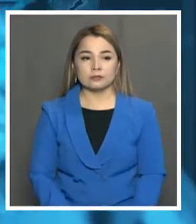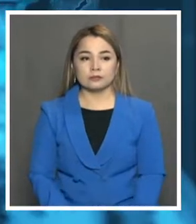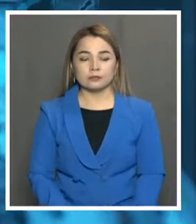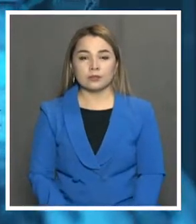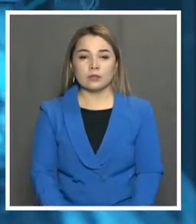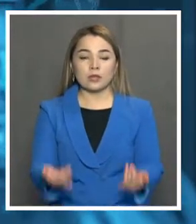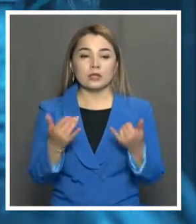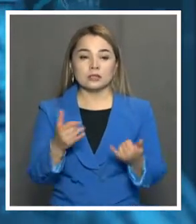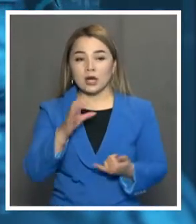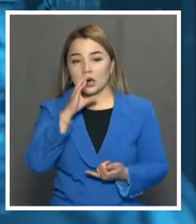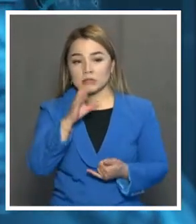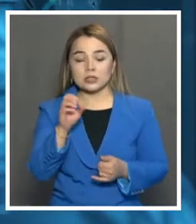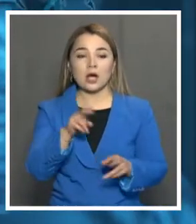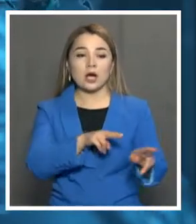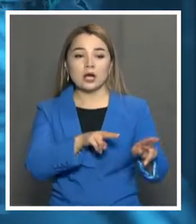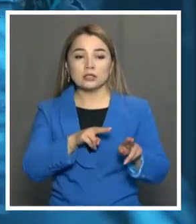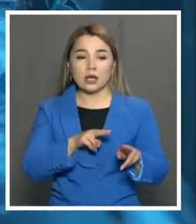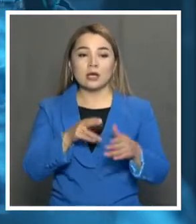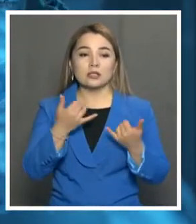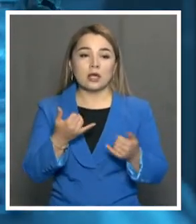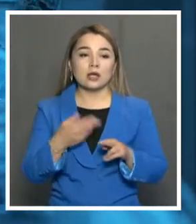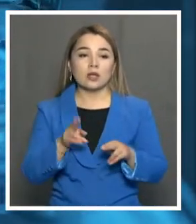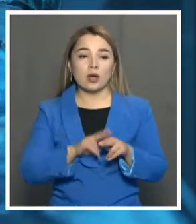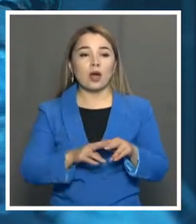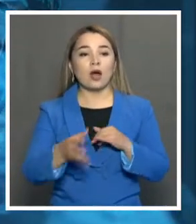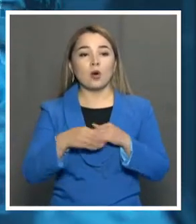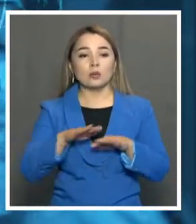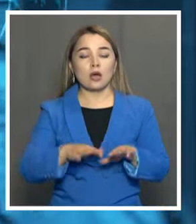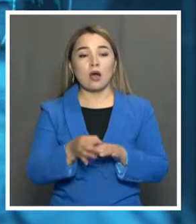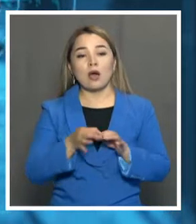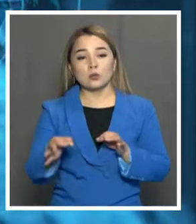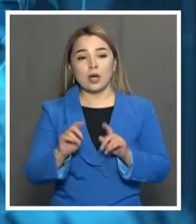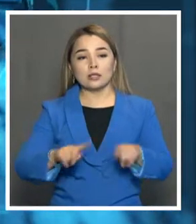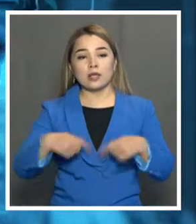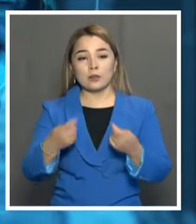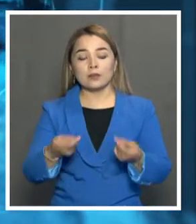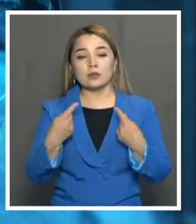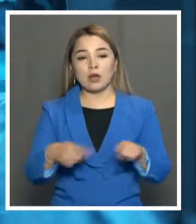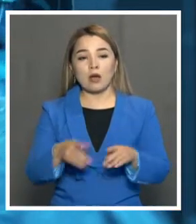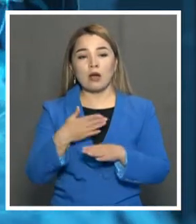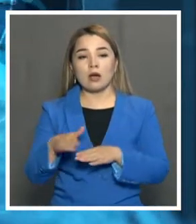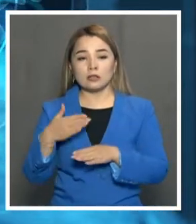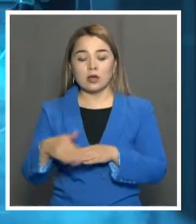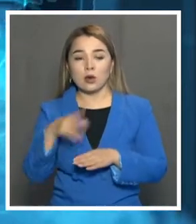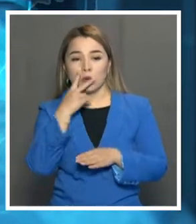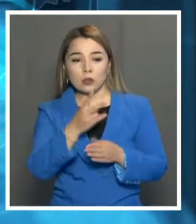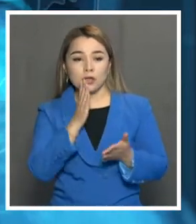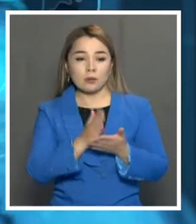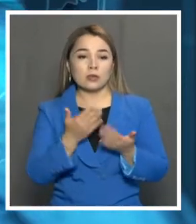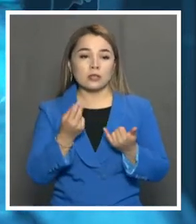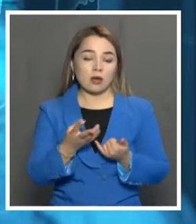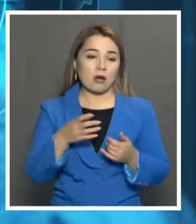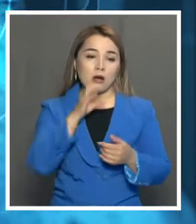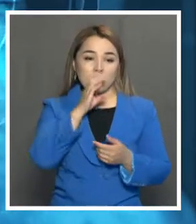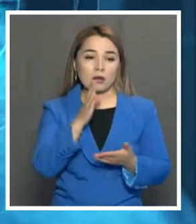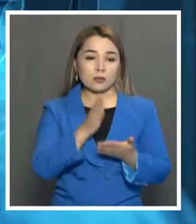Әлгі қасқырды атып алып, ел болып сол кеше ауданға апарып тапсырдық. Оны басқа деревияларда көрген екен, бірақ енді неше қасқыр деп